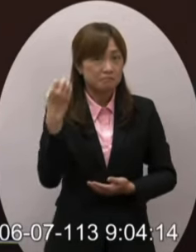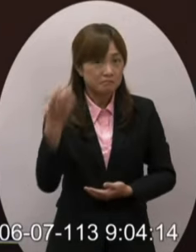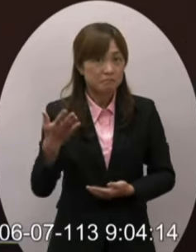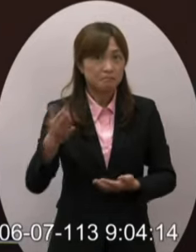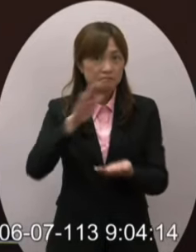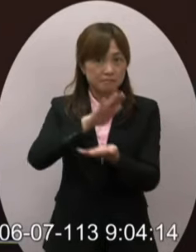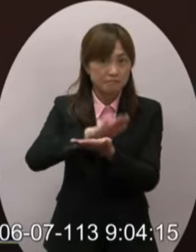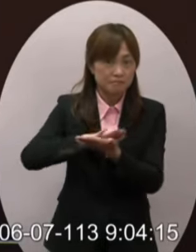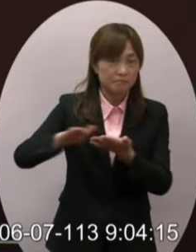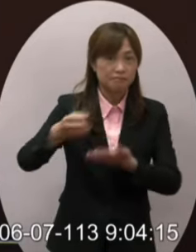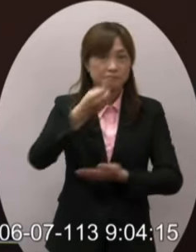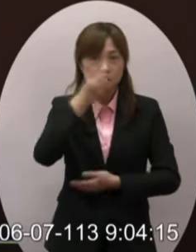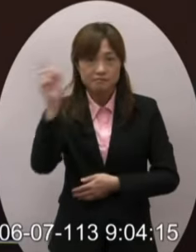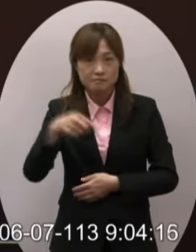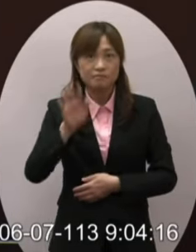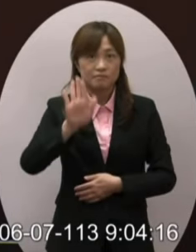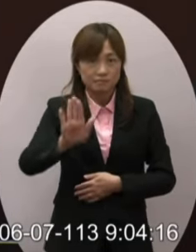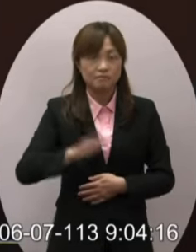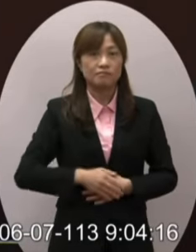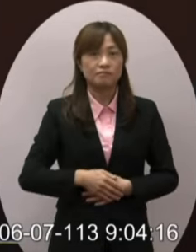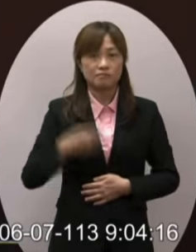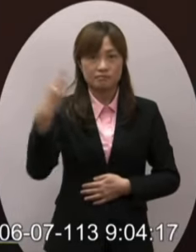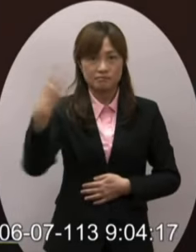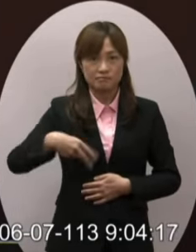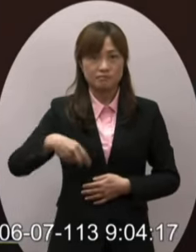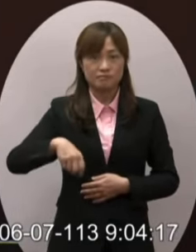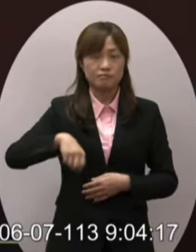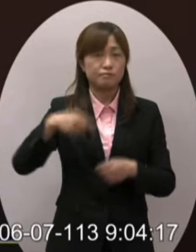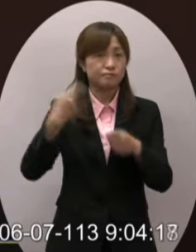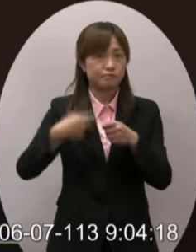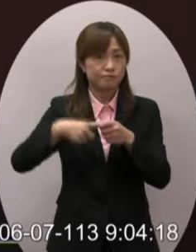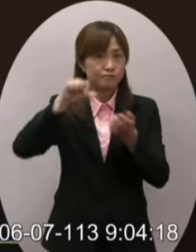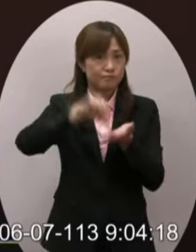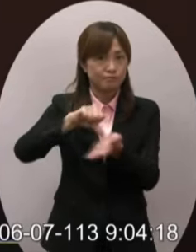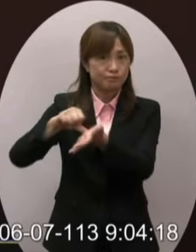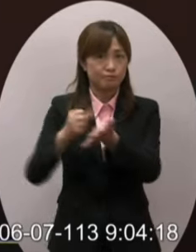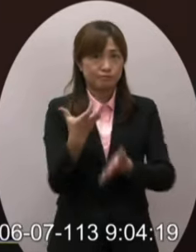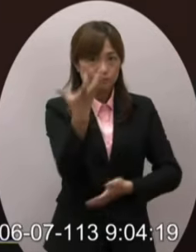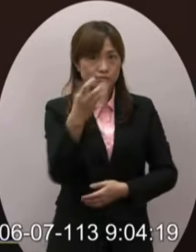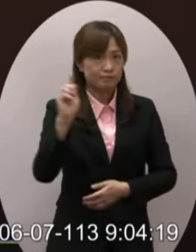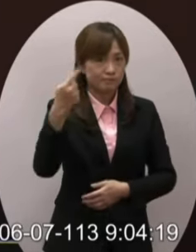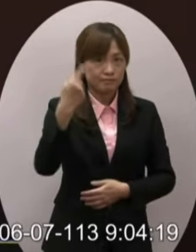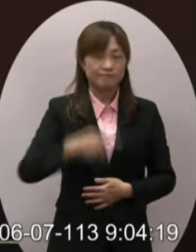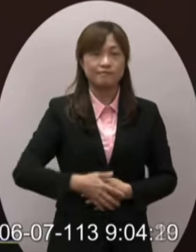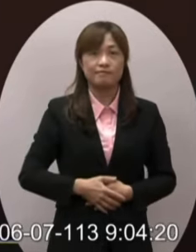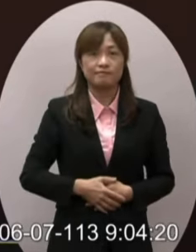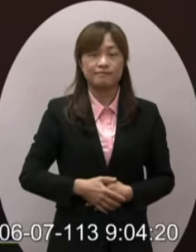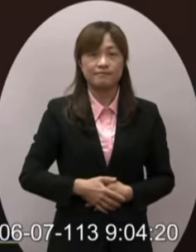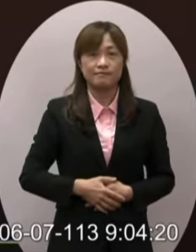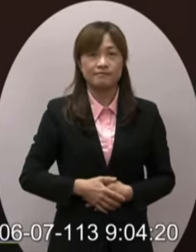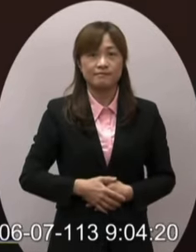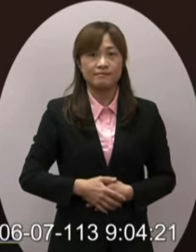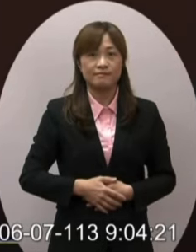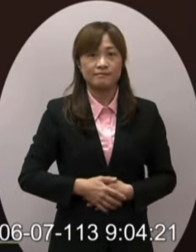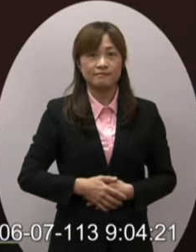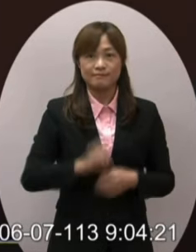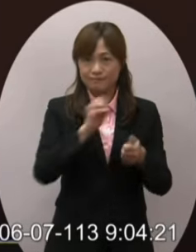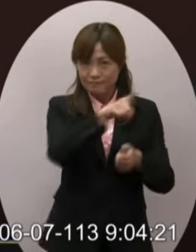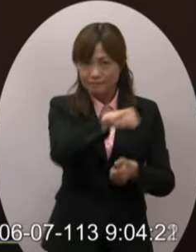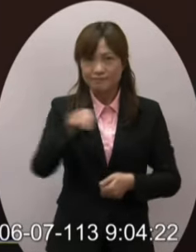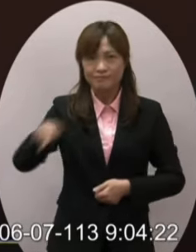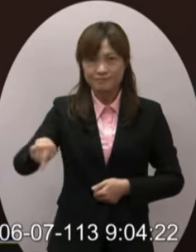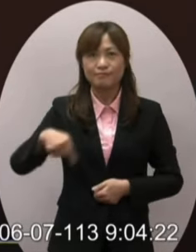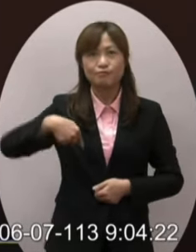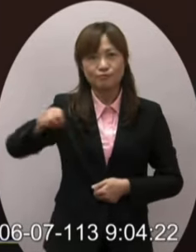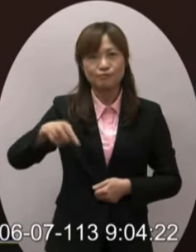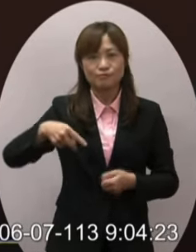湾的粮仓，也是台湾农业产值最高的城市。我们会建议推荐你去斗六甲霸